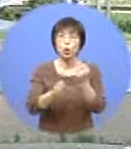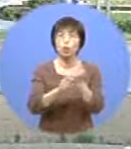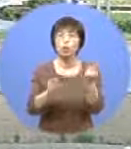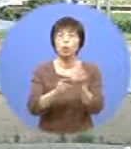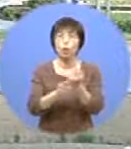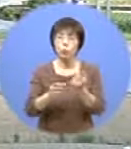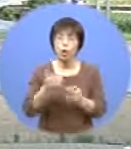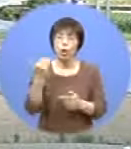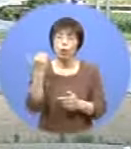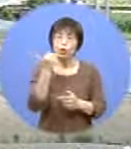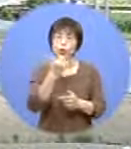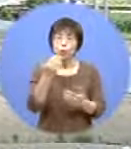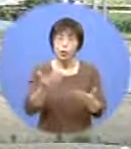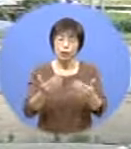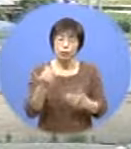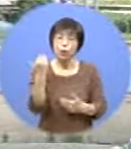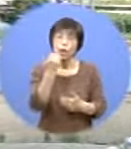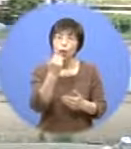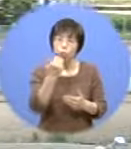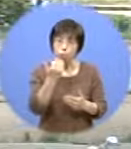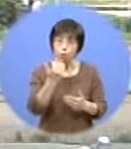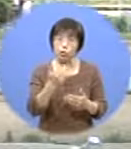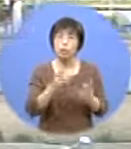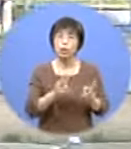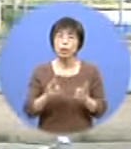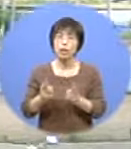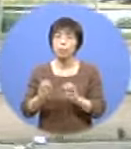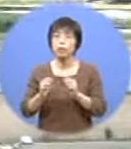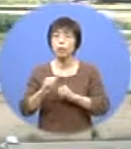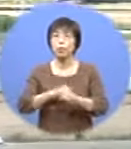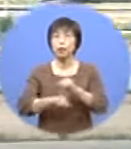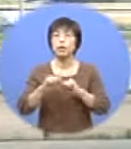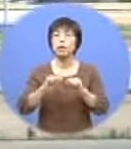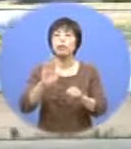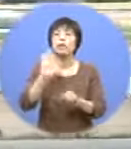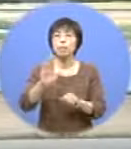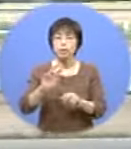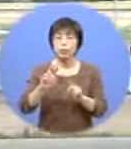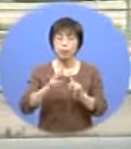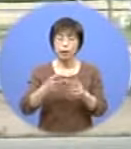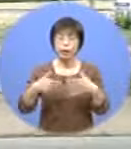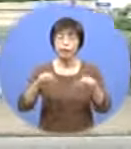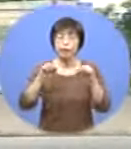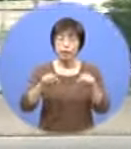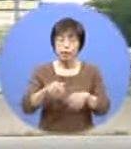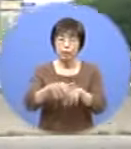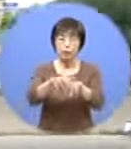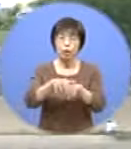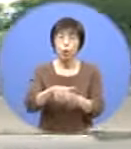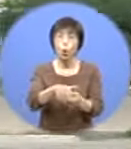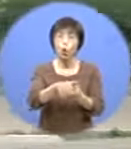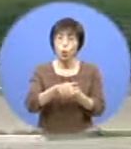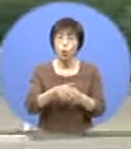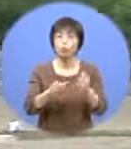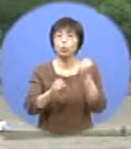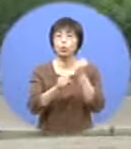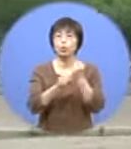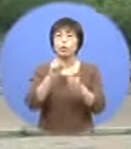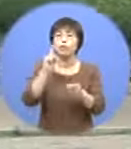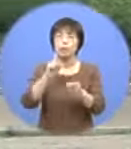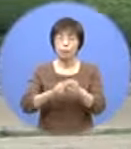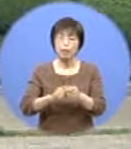用水の確保などに努めております。それと同時に元気な農村づくりということで、ため